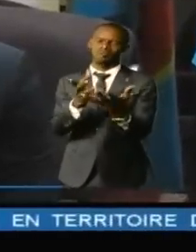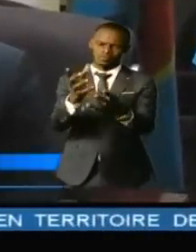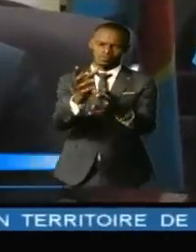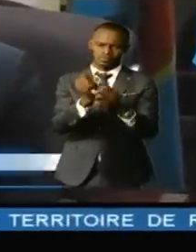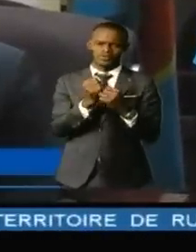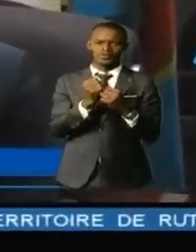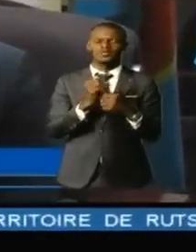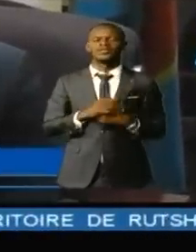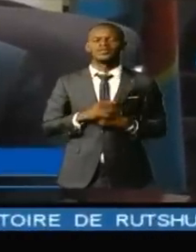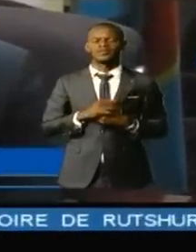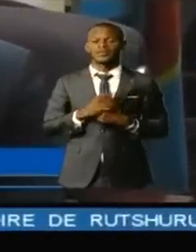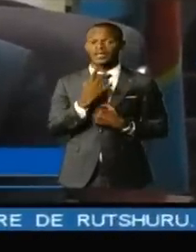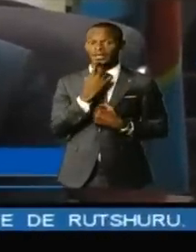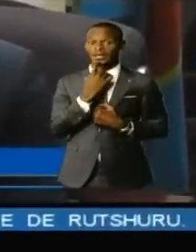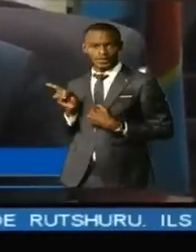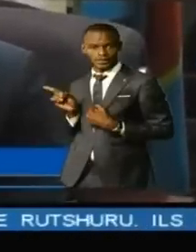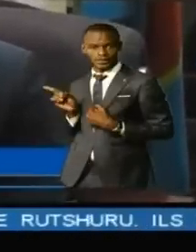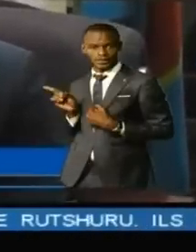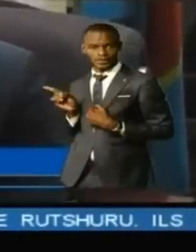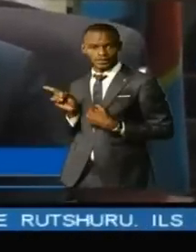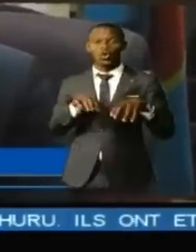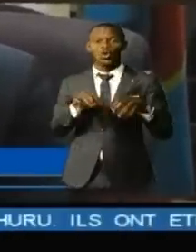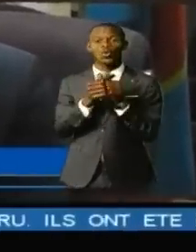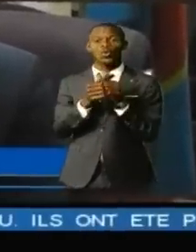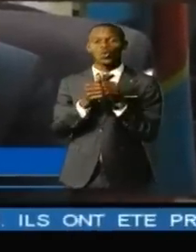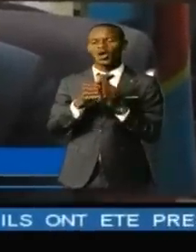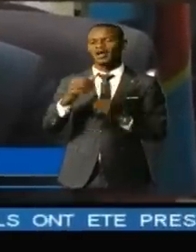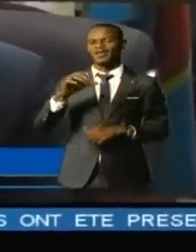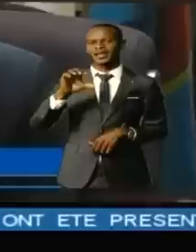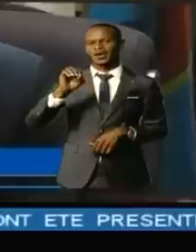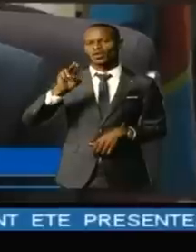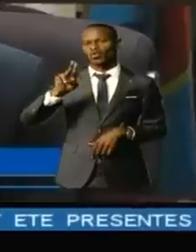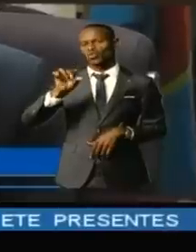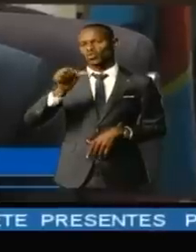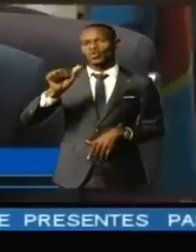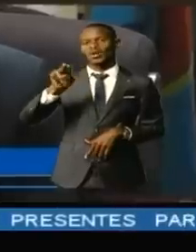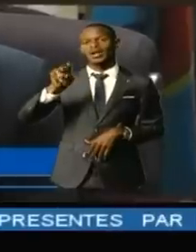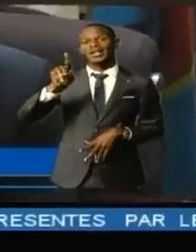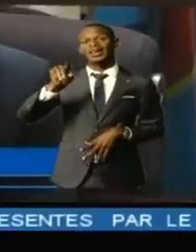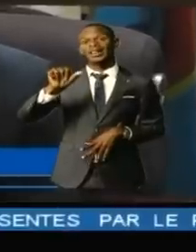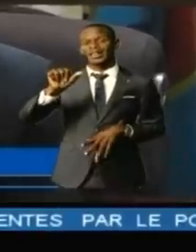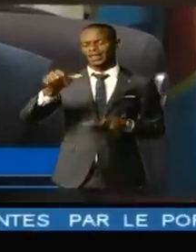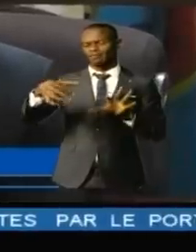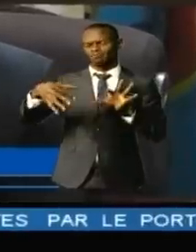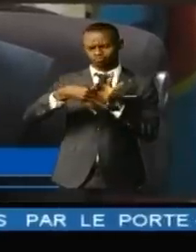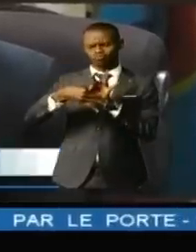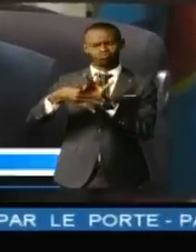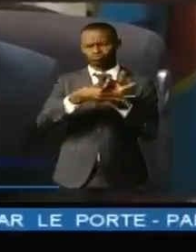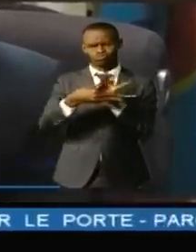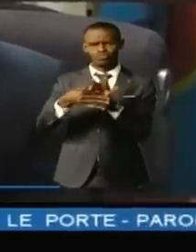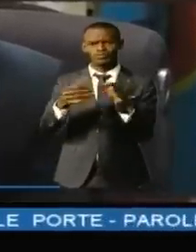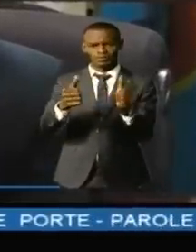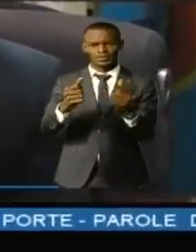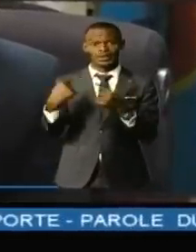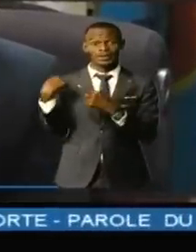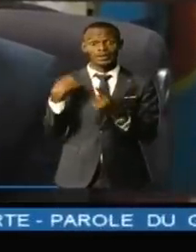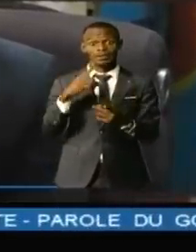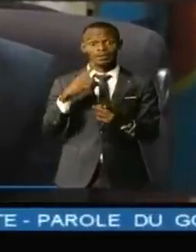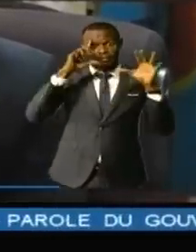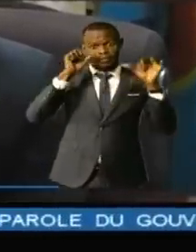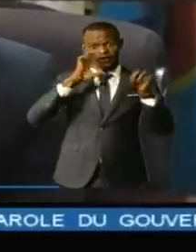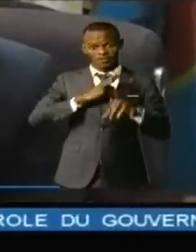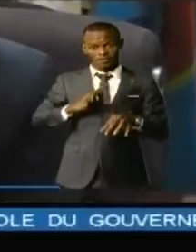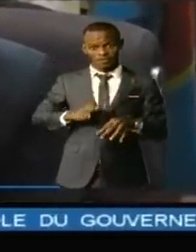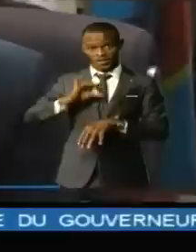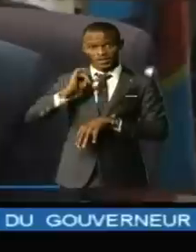des relations très dynamiques depuis l'avènement du président de la République, le président Félix-Antoine